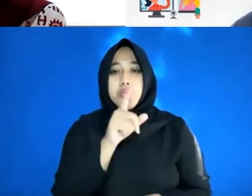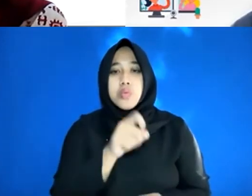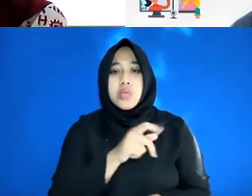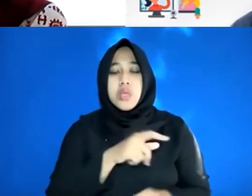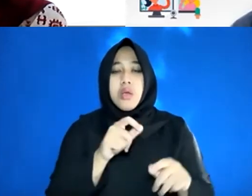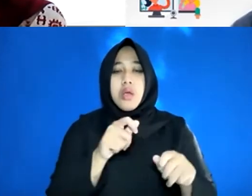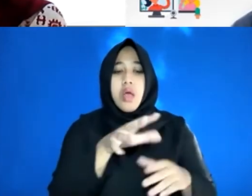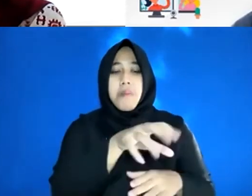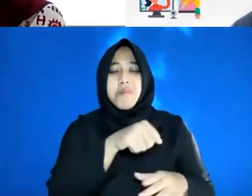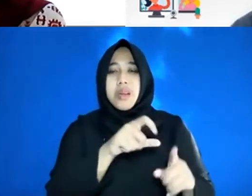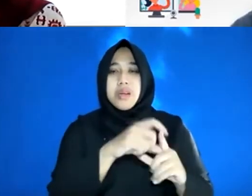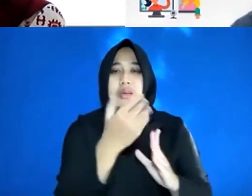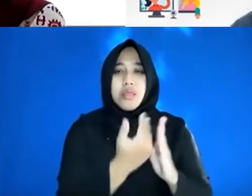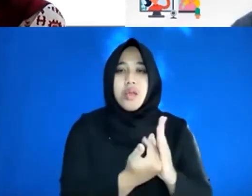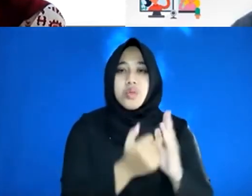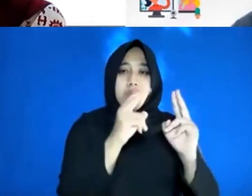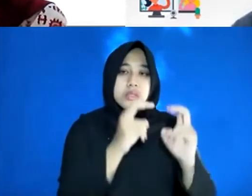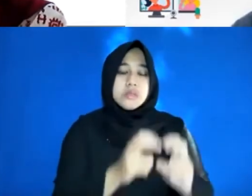data atau mengasesmen.